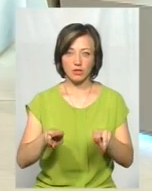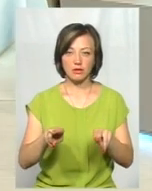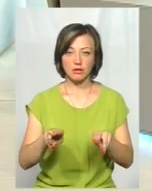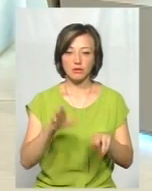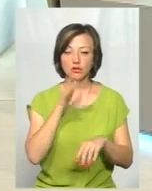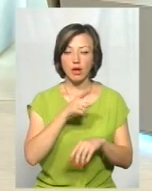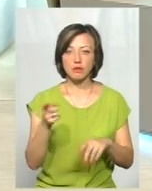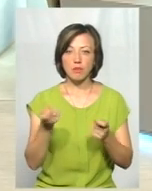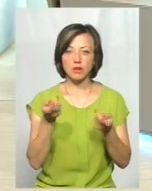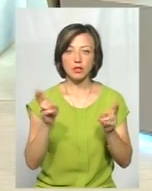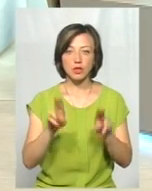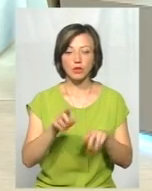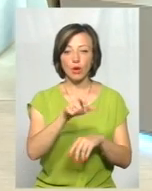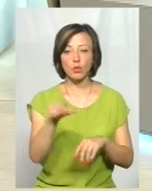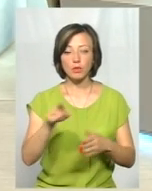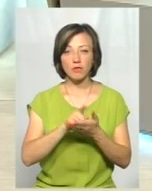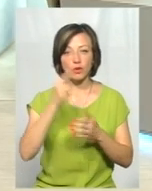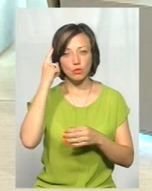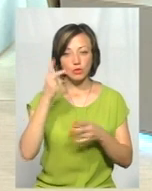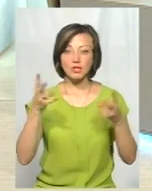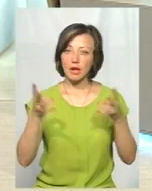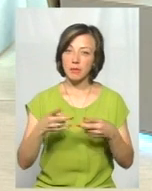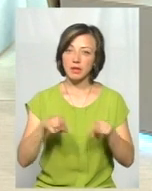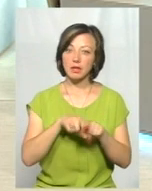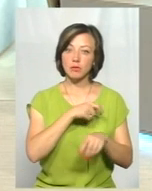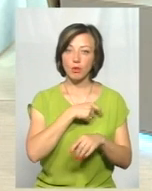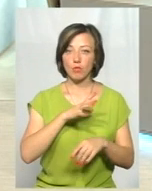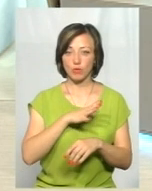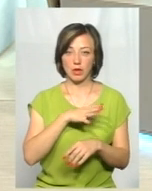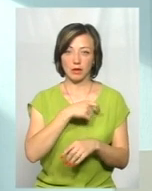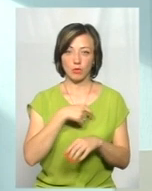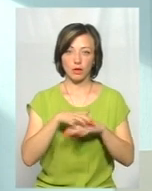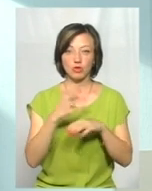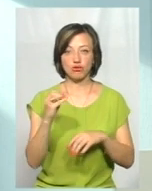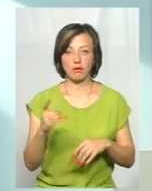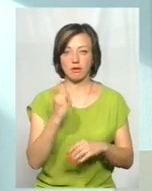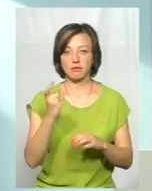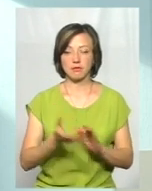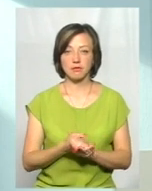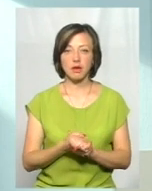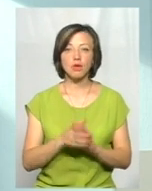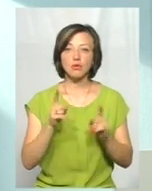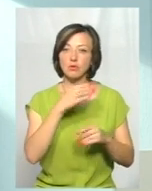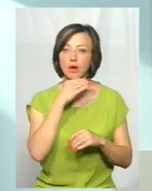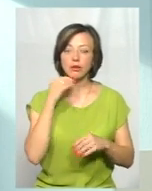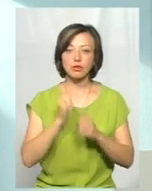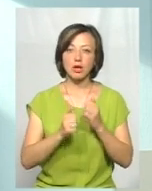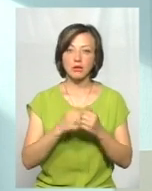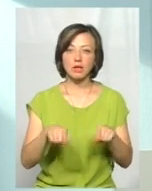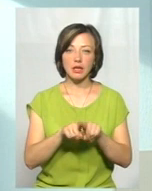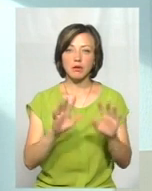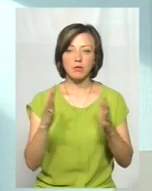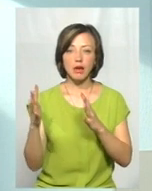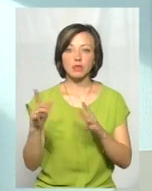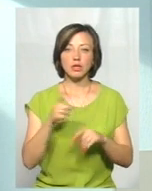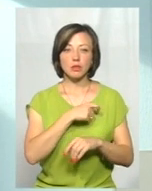І виборець повинен думати, чи варто такий депутат бути депутатом ще раз. Тому що дуже багато, дуже часто таке, що